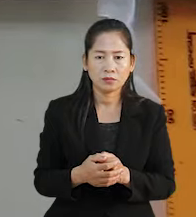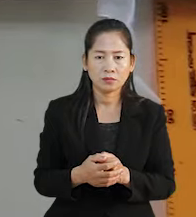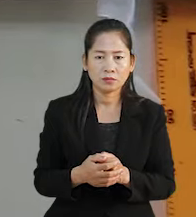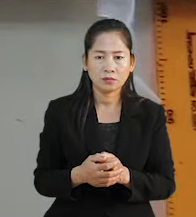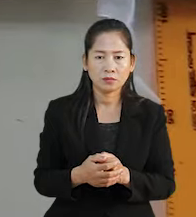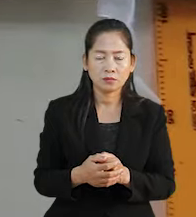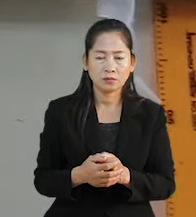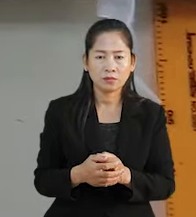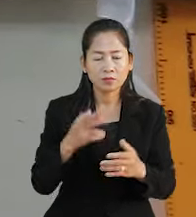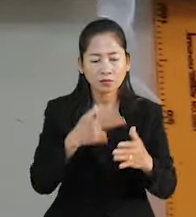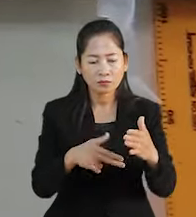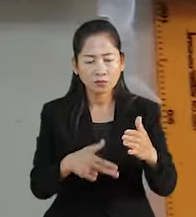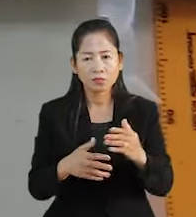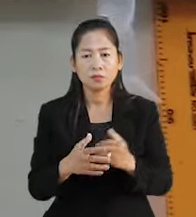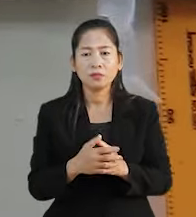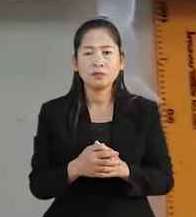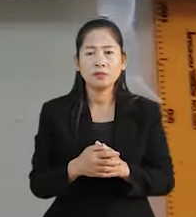អីទៀតបើ